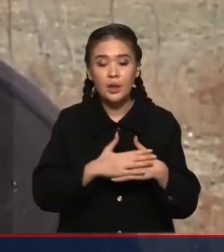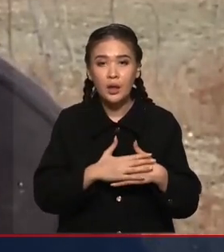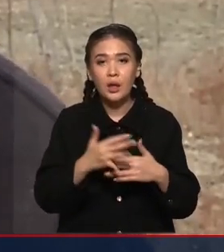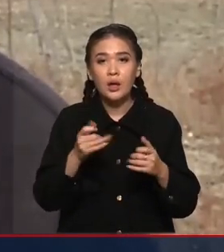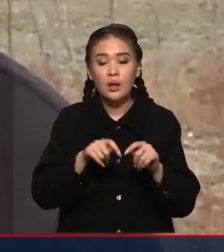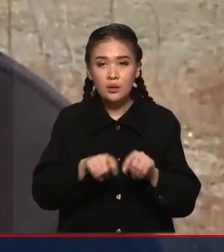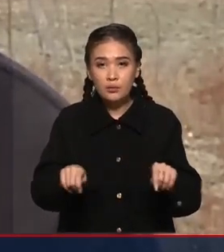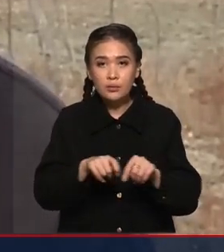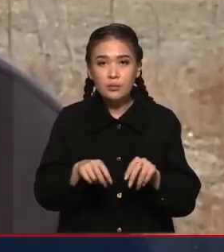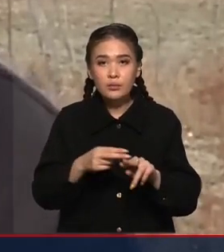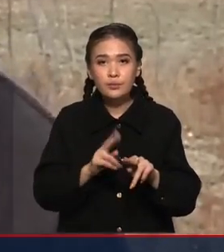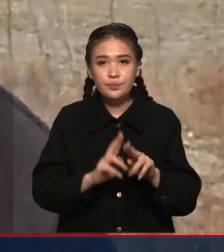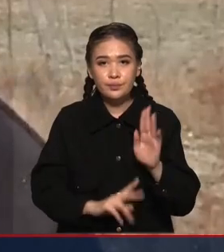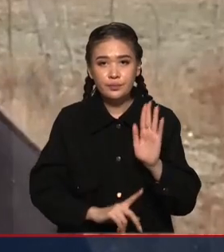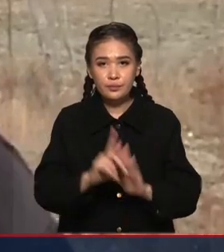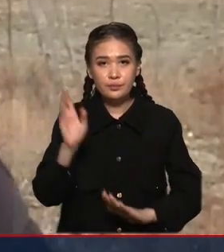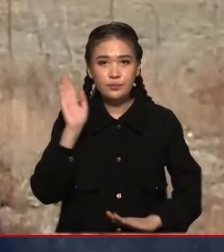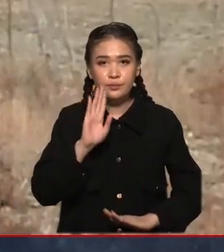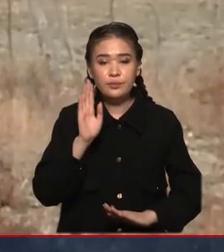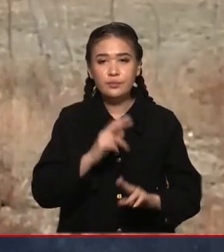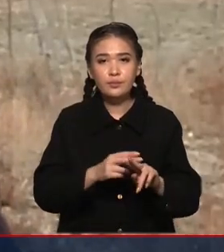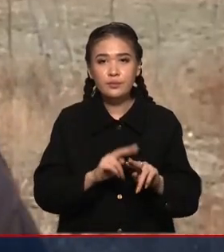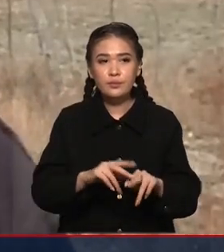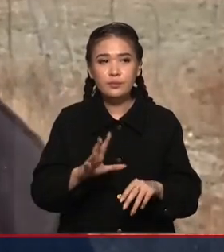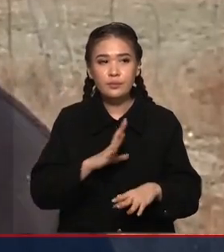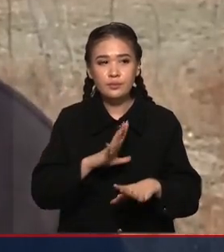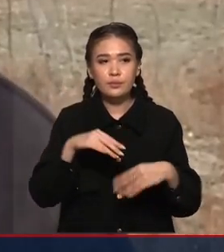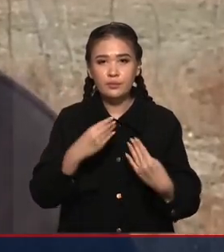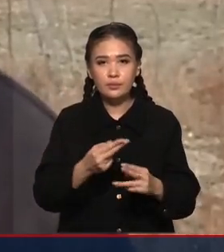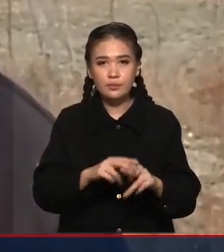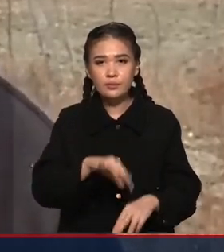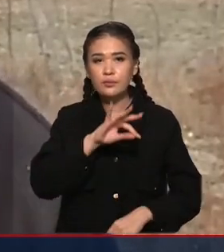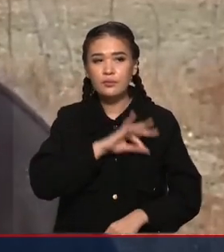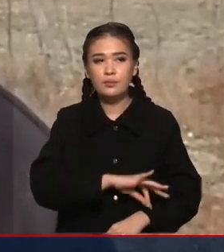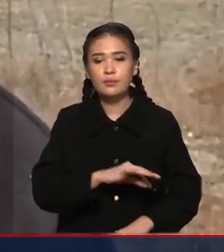енді шығып жатыр, су бастырып жатыр, Алла қаласа. Бұның тиімділігі